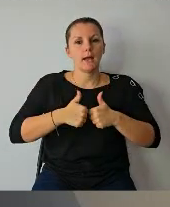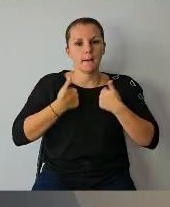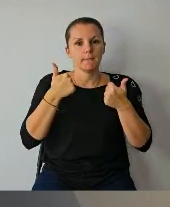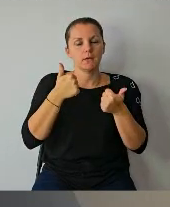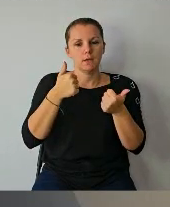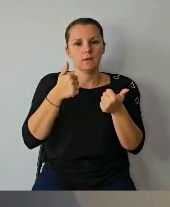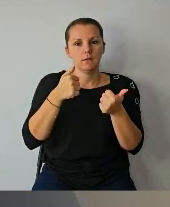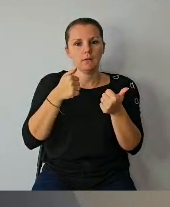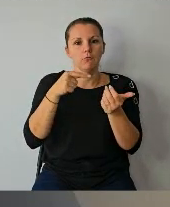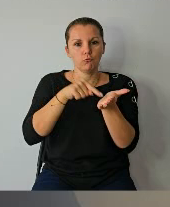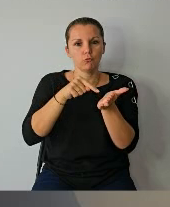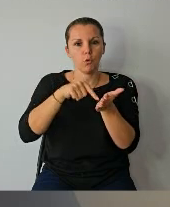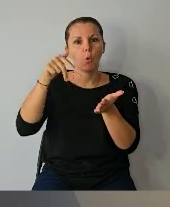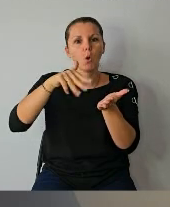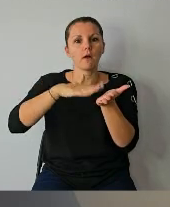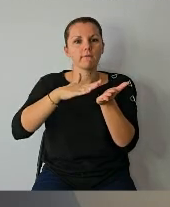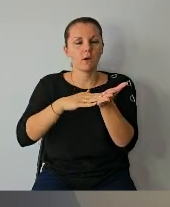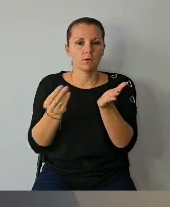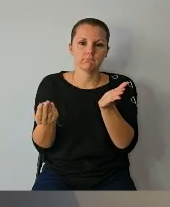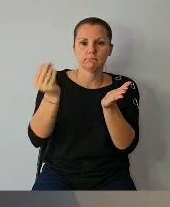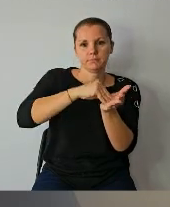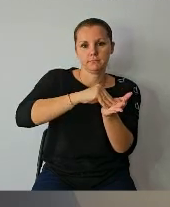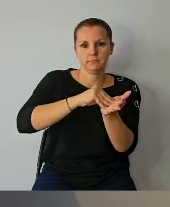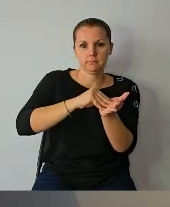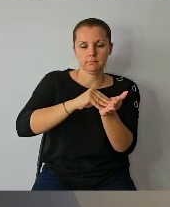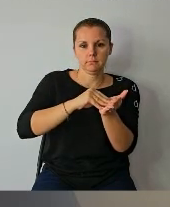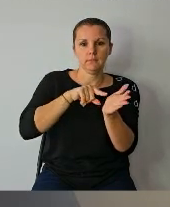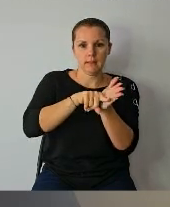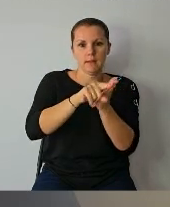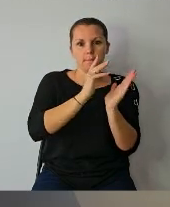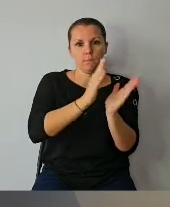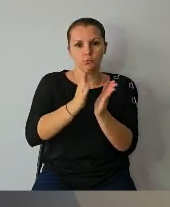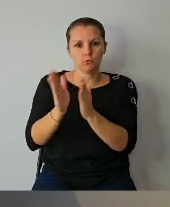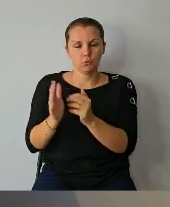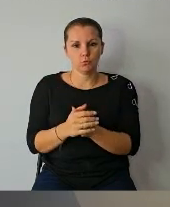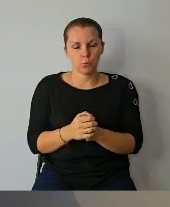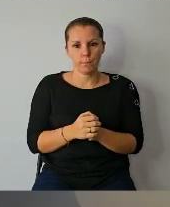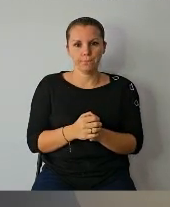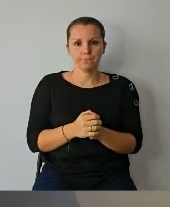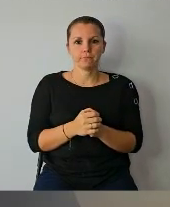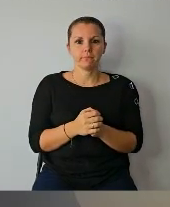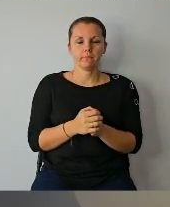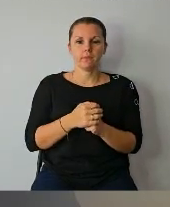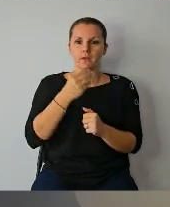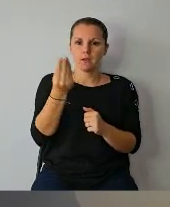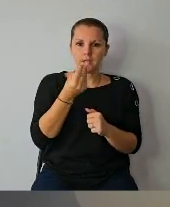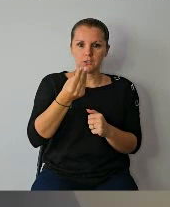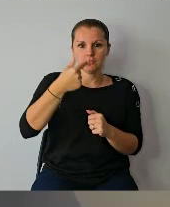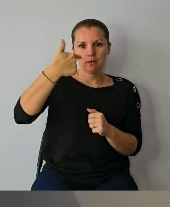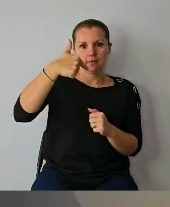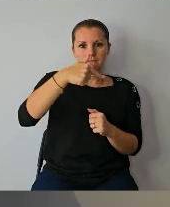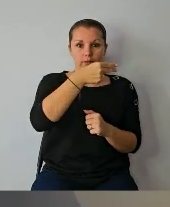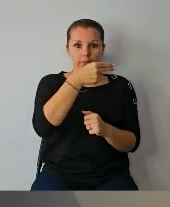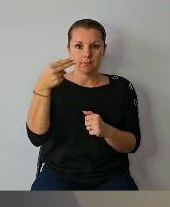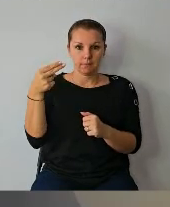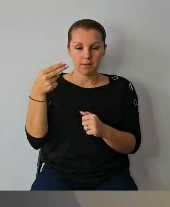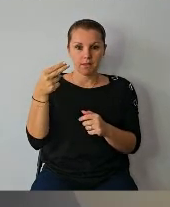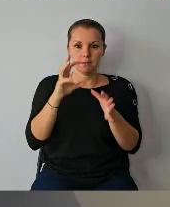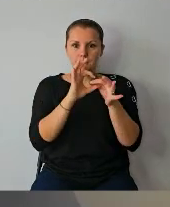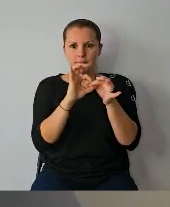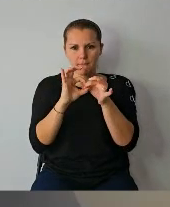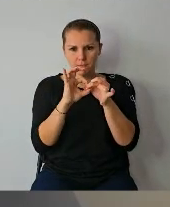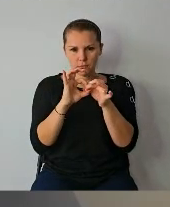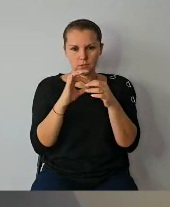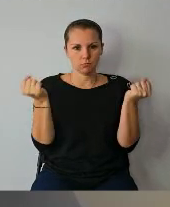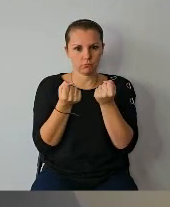tą uchwałę wprowadzić do porządku obrad. I jeszcze dwa tematy ze sobą powiązane